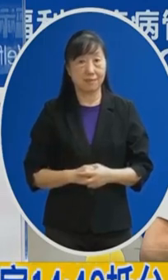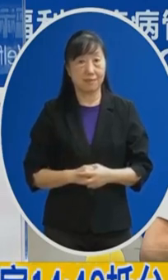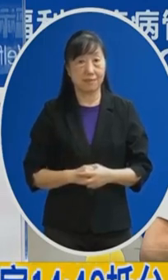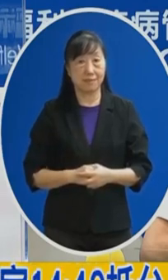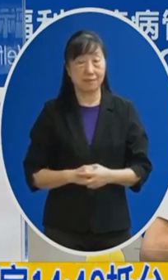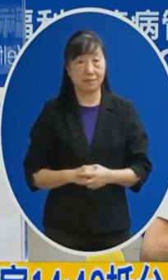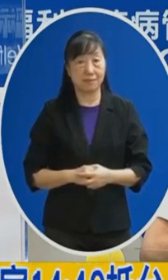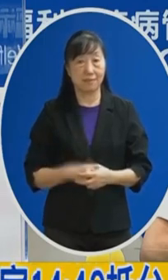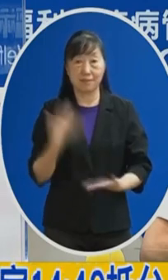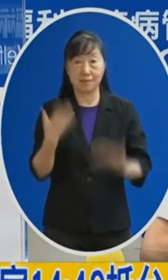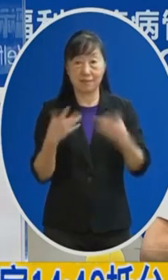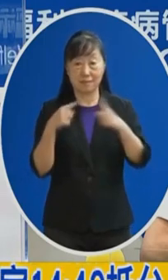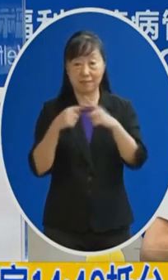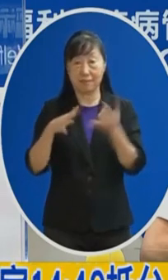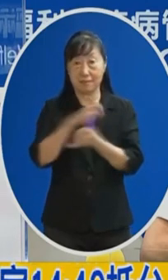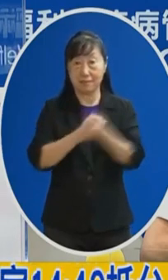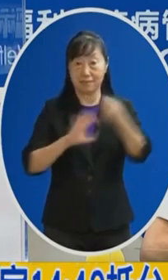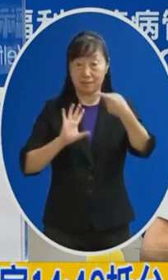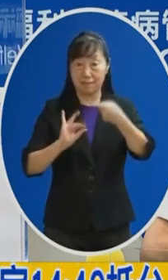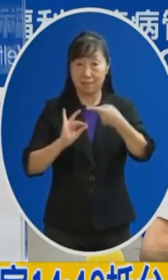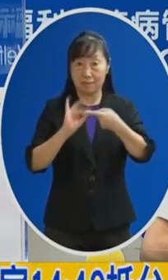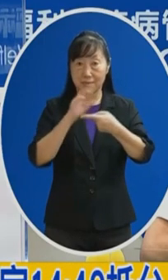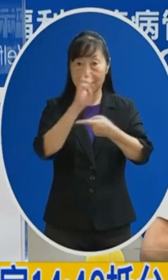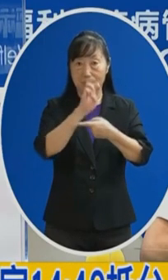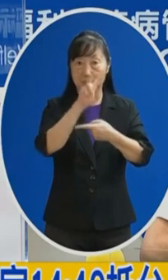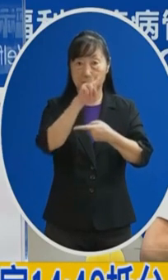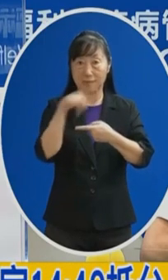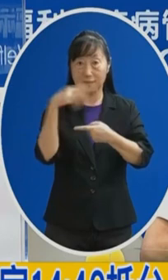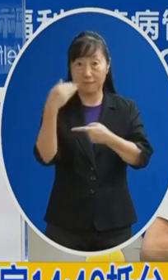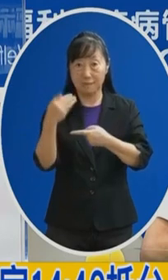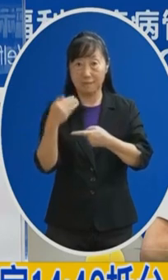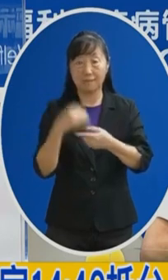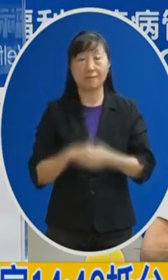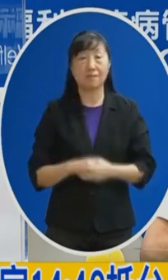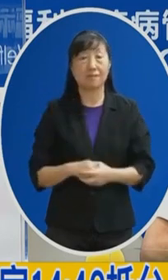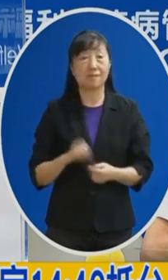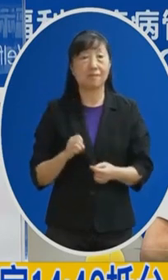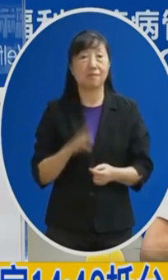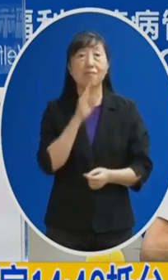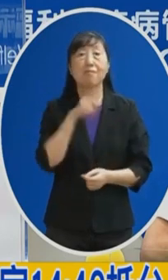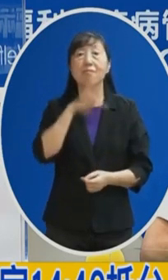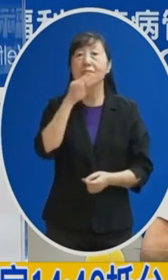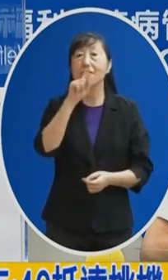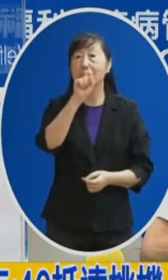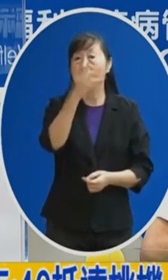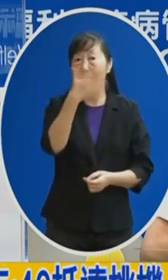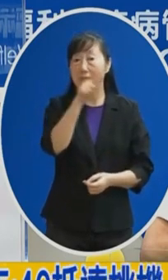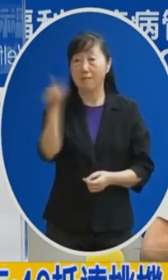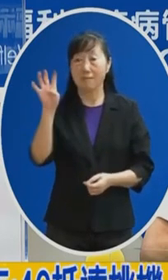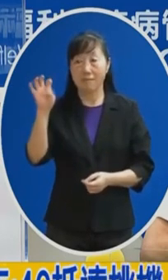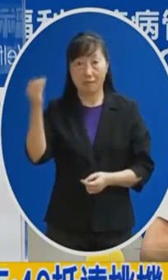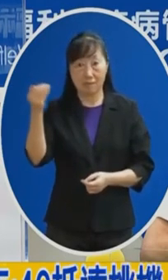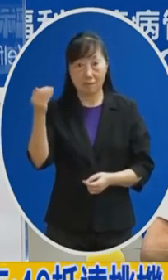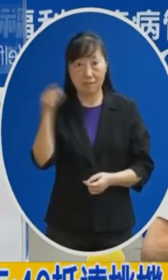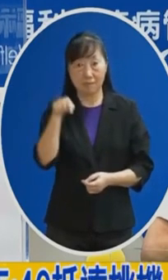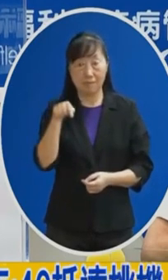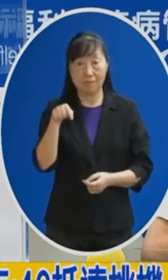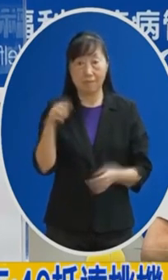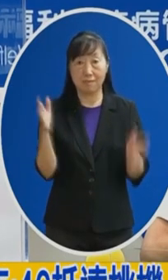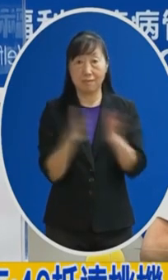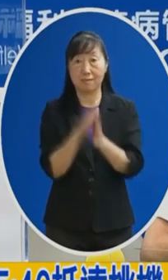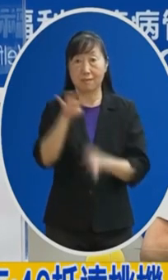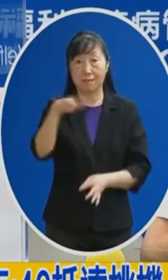那所占的这个人口比例是32.09%，那18岁到49岁的部分总